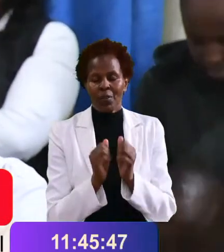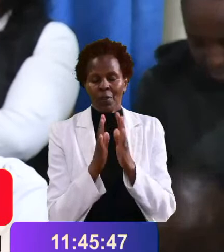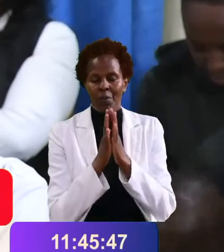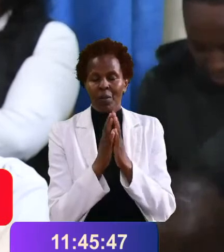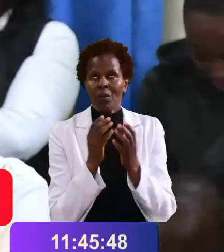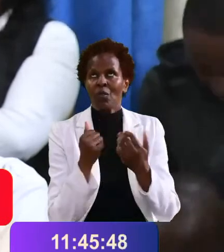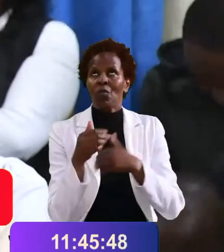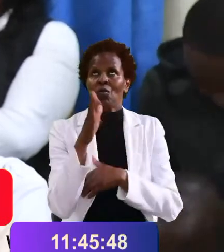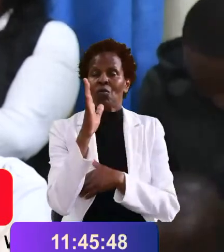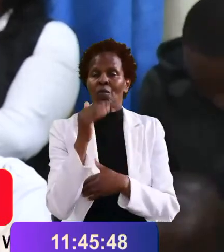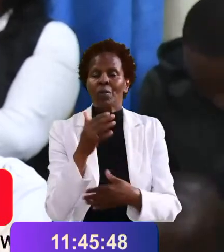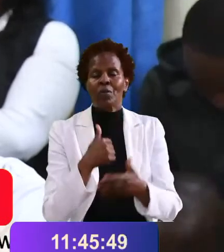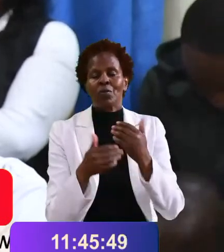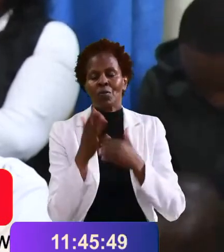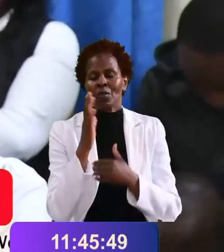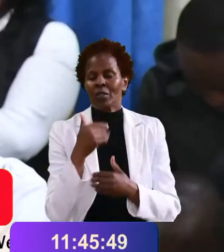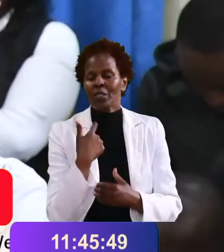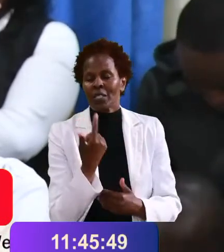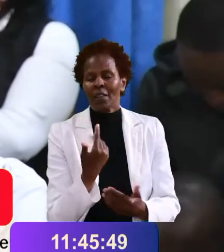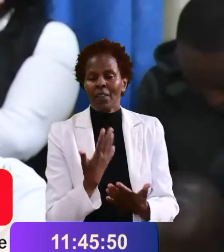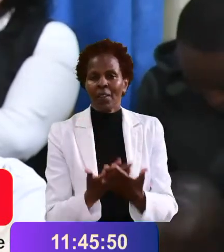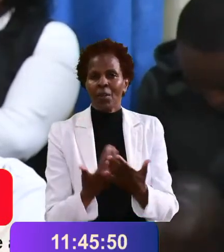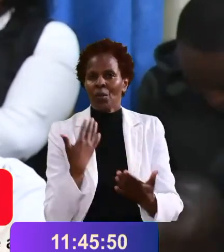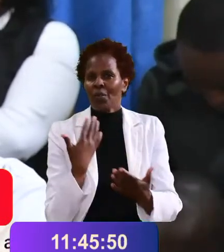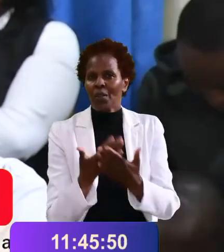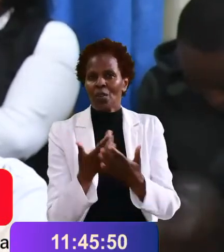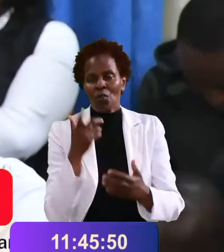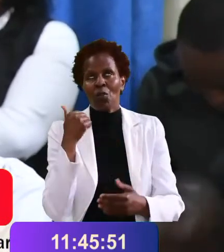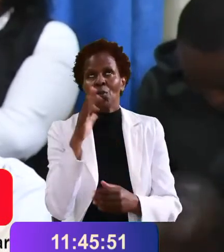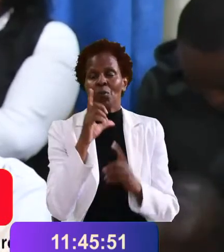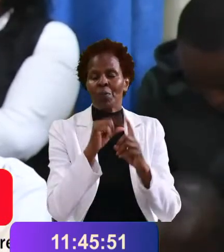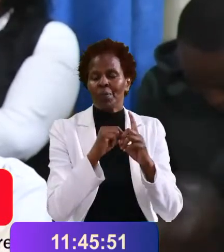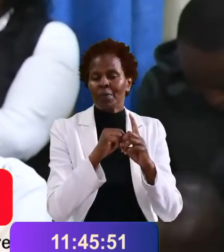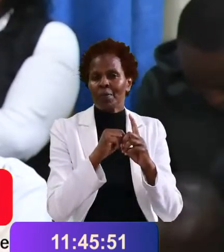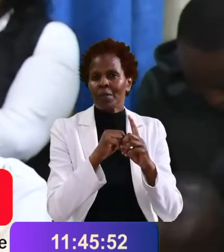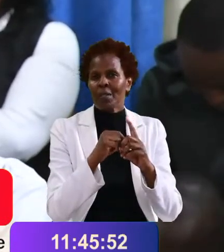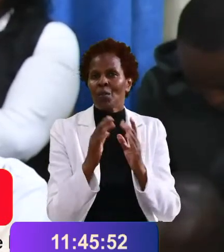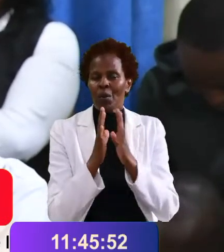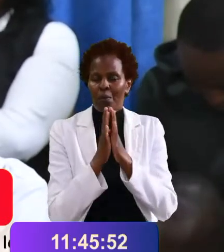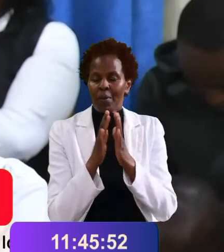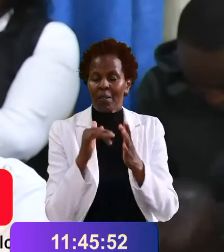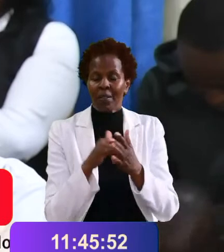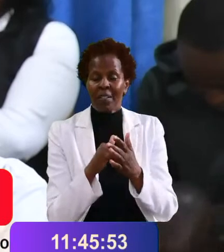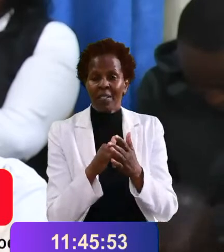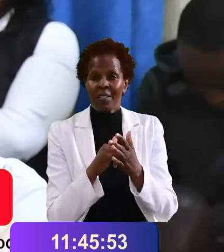Mungu Baba, tunakuja mbele zako tukisema asanti, asanti kwa neno lako. Naomba kile